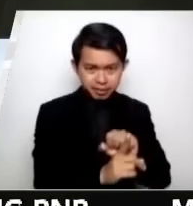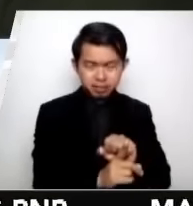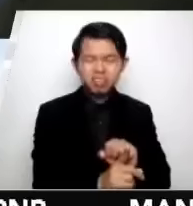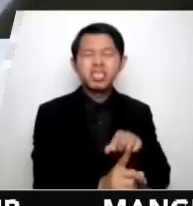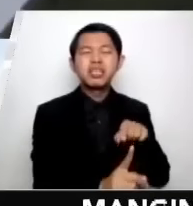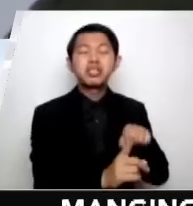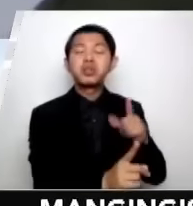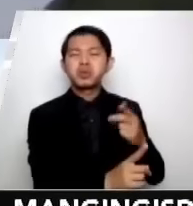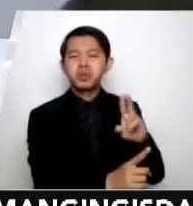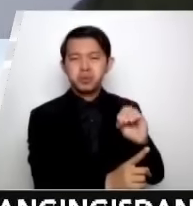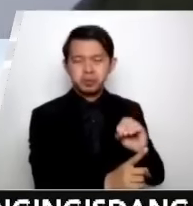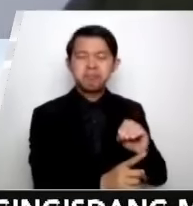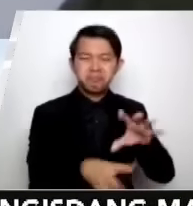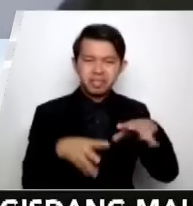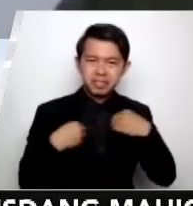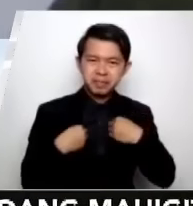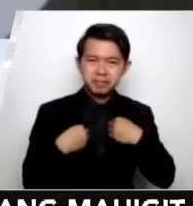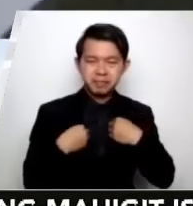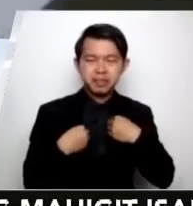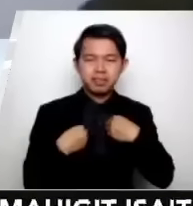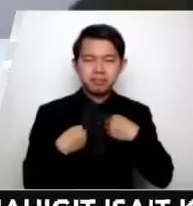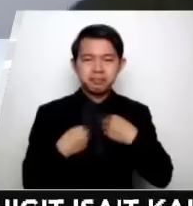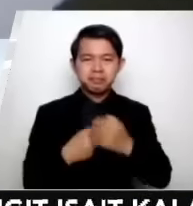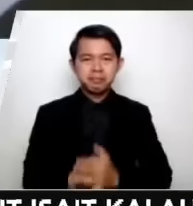yung mga pangyayari na yan.